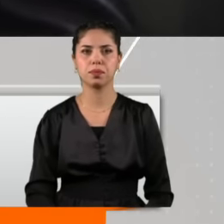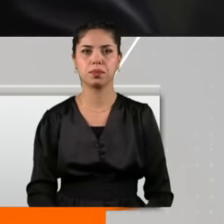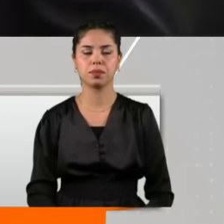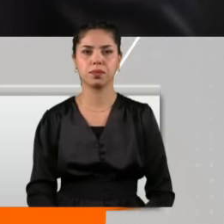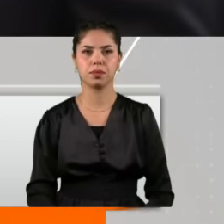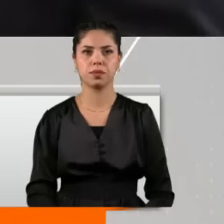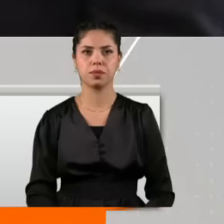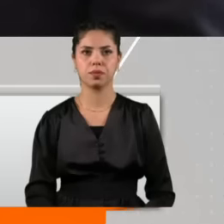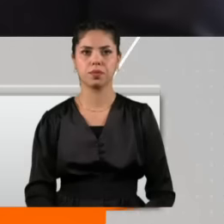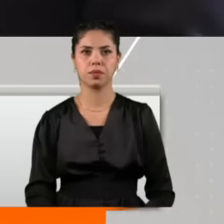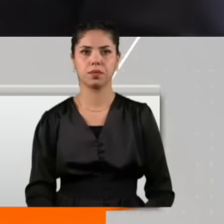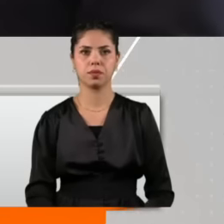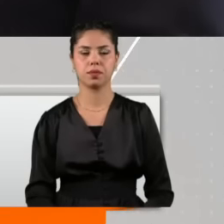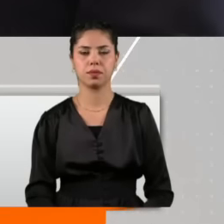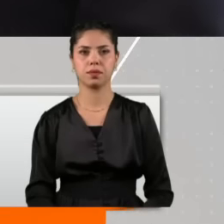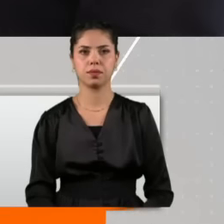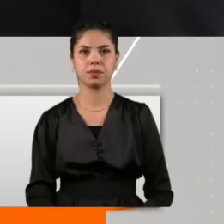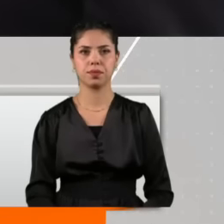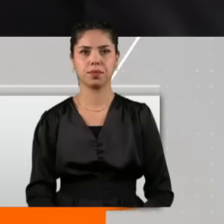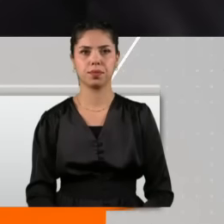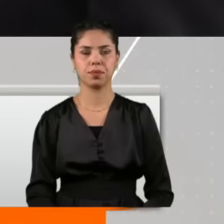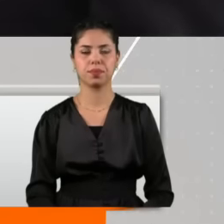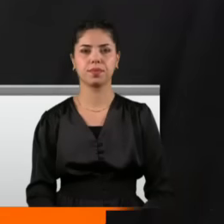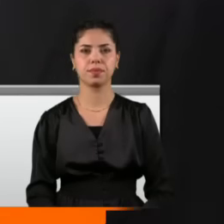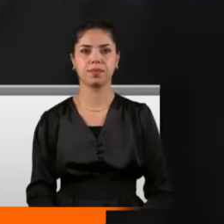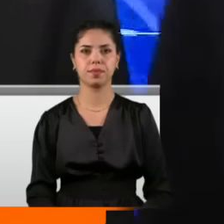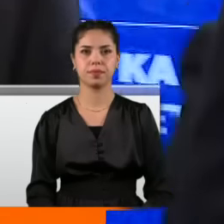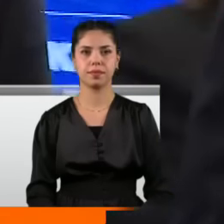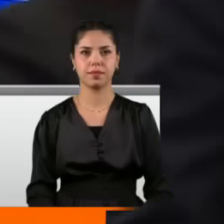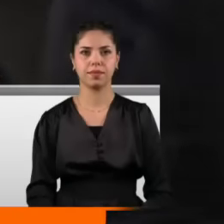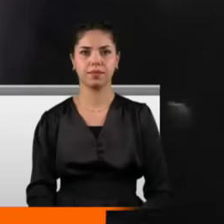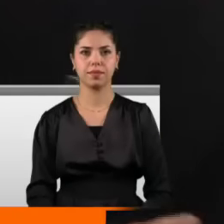paralarla ilgili bir takım soruşturmalar ve incelemeler yapılıyor.